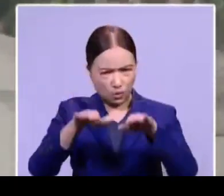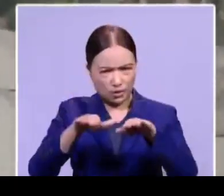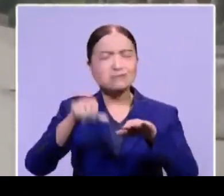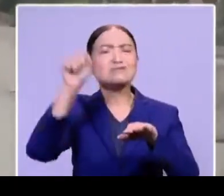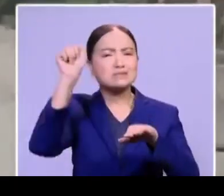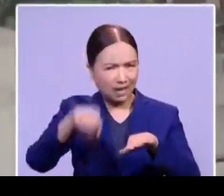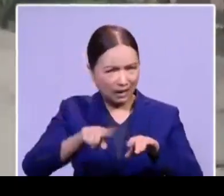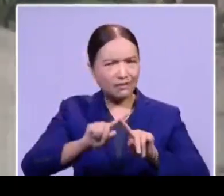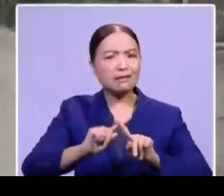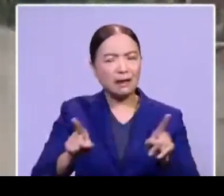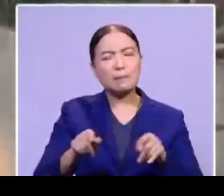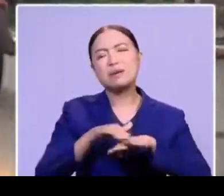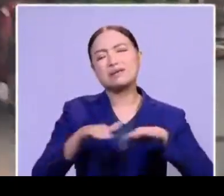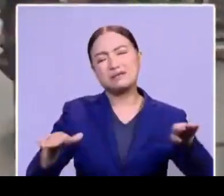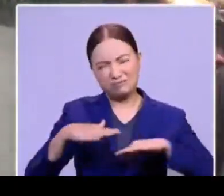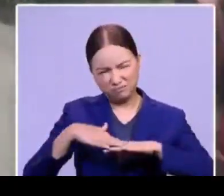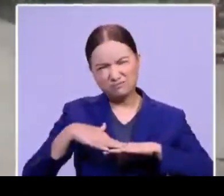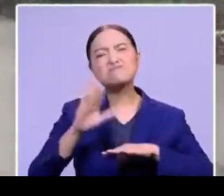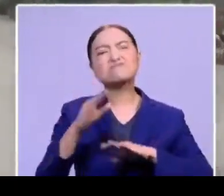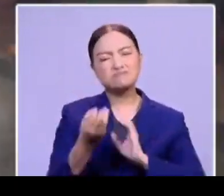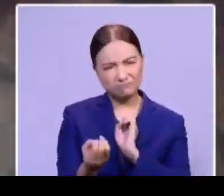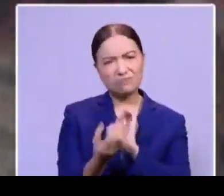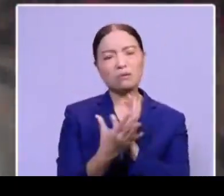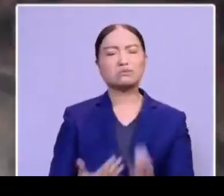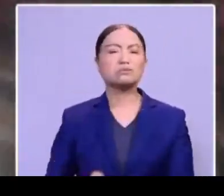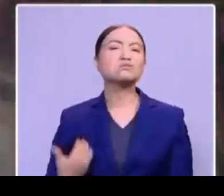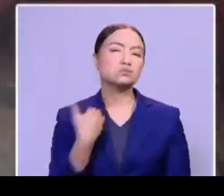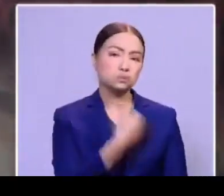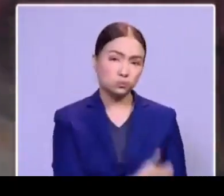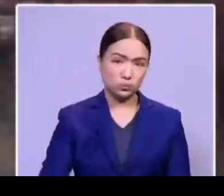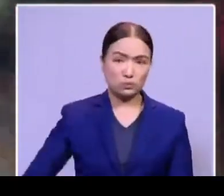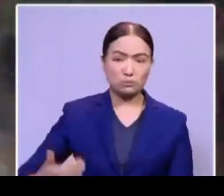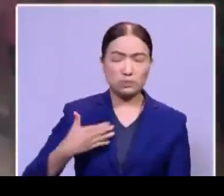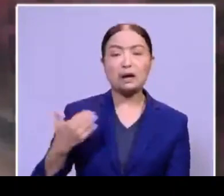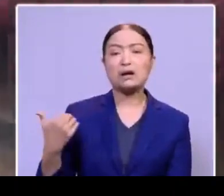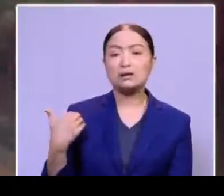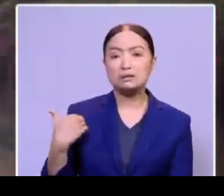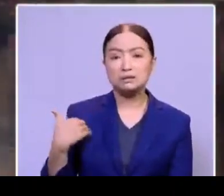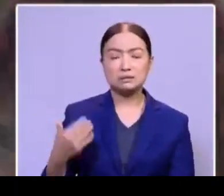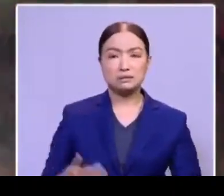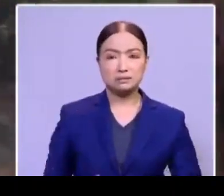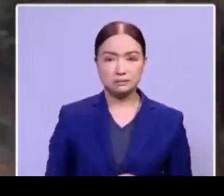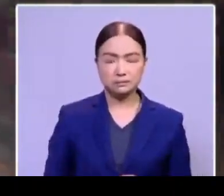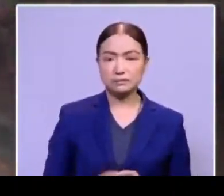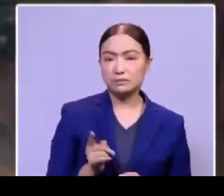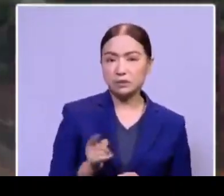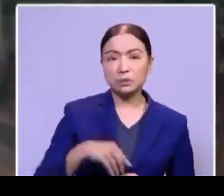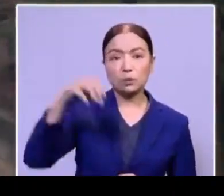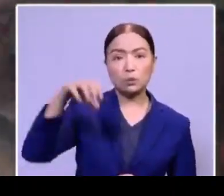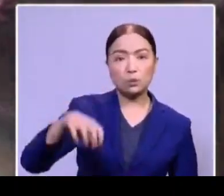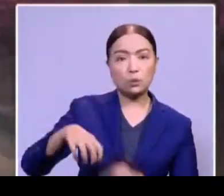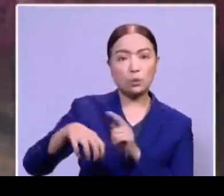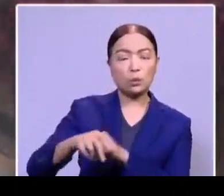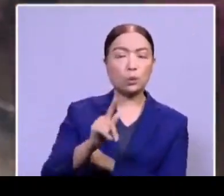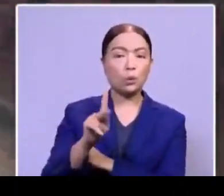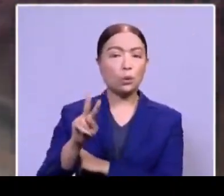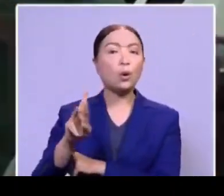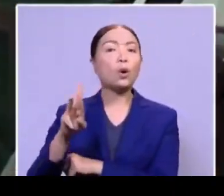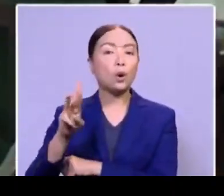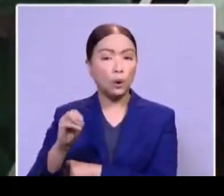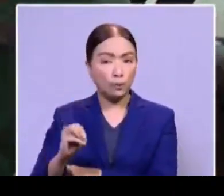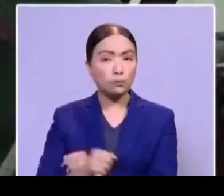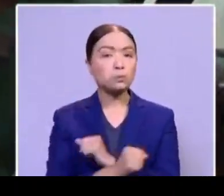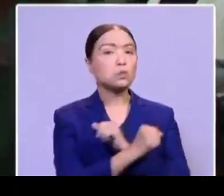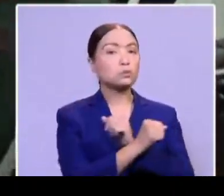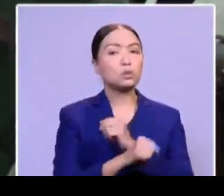แต่ก็ยังคงเกินค่ามาตรฐานและมีผลกระทบต่อสุขภาพนะครับโดยทางกรมควบคุมมลพิษรายงานค่า